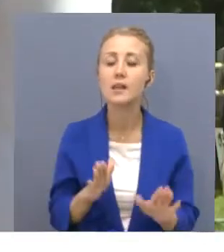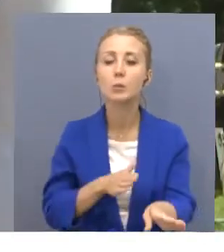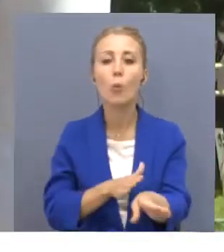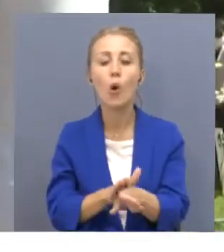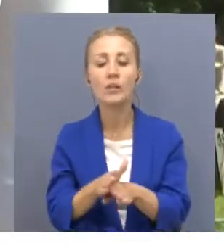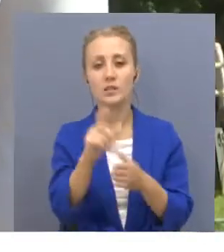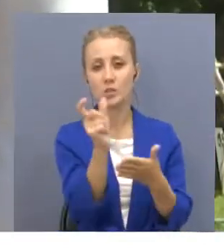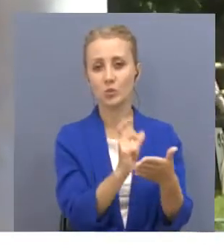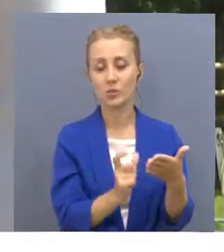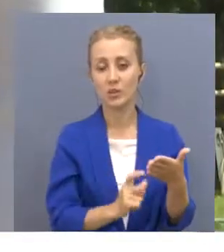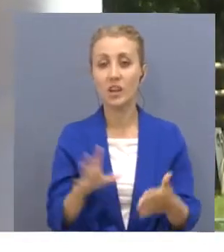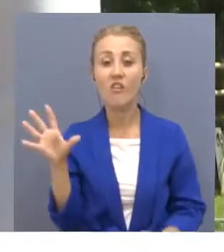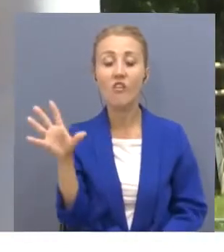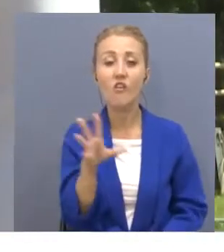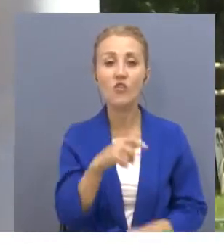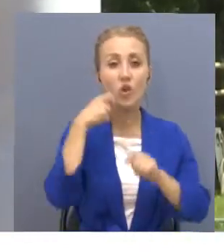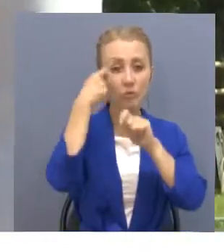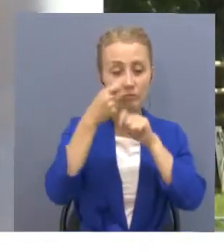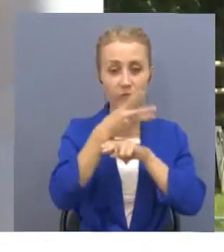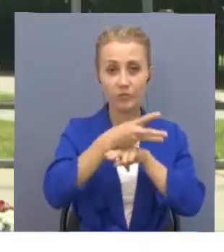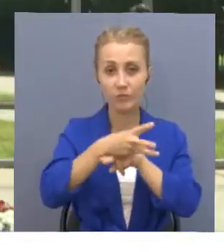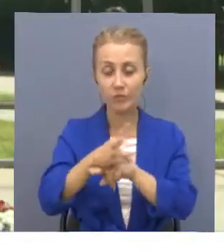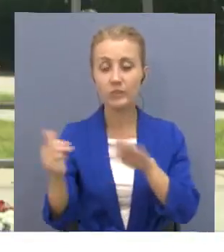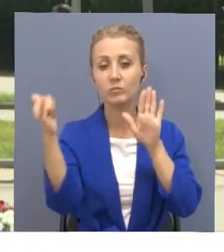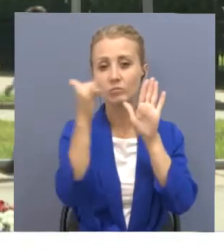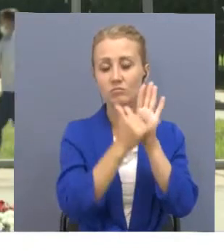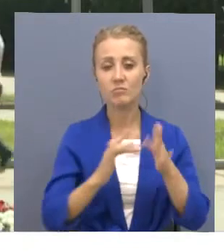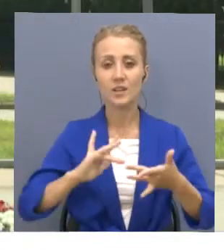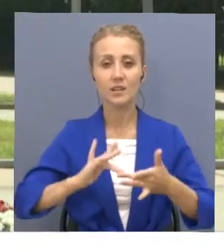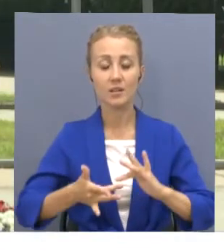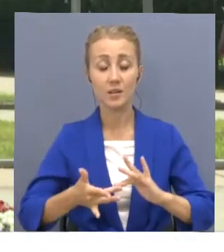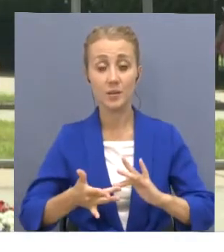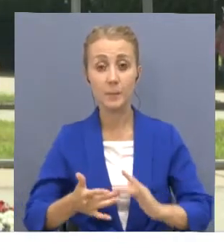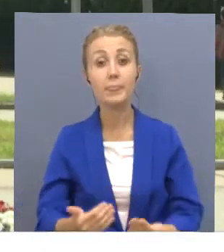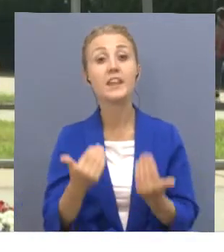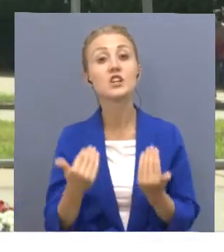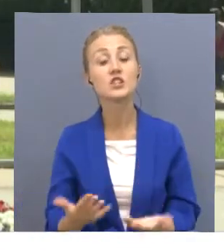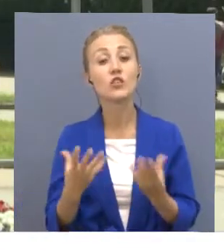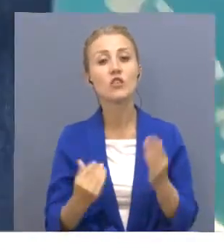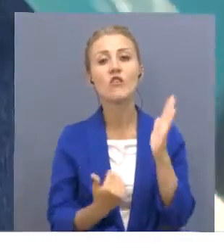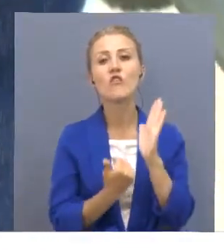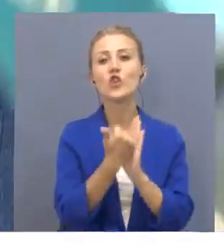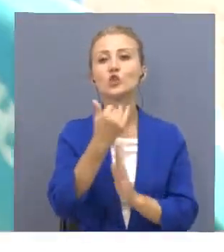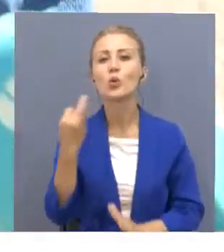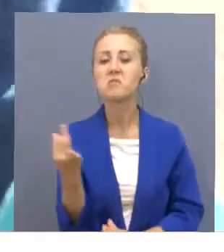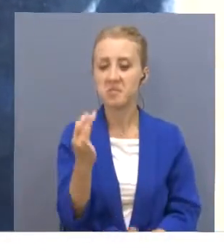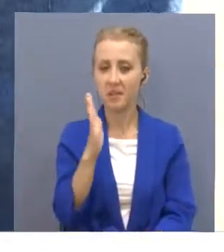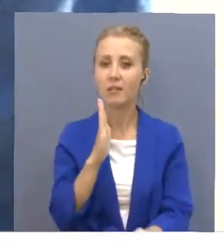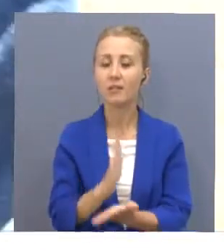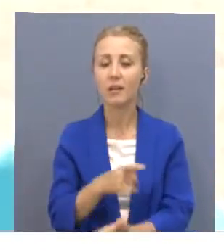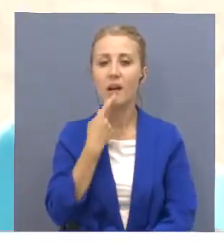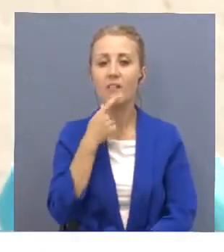произведения. Все это снимает специально на видео и публикует в социальных сетях. На сегодняшний день высок интерес со стороны публики,